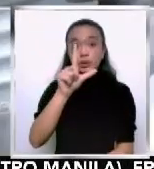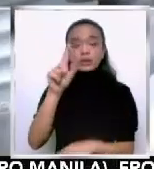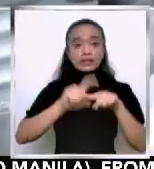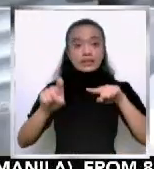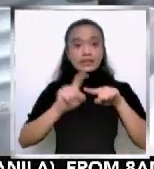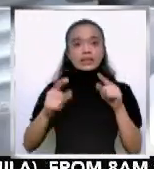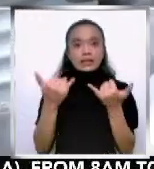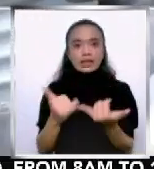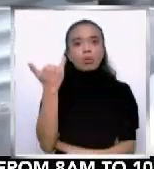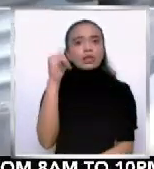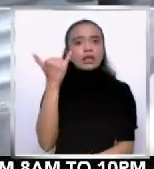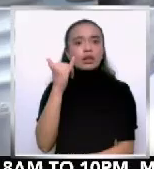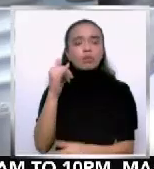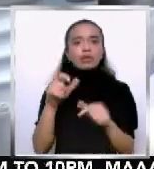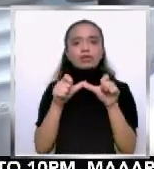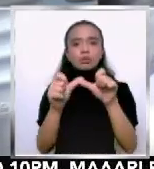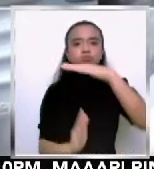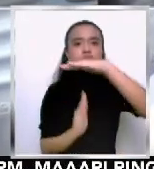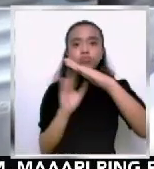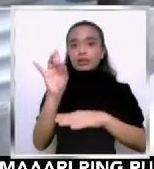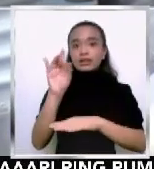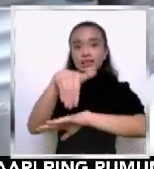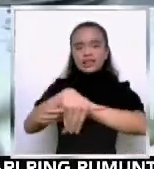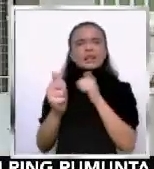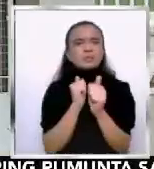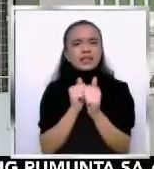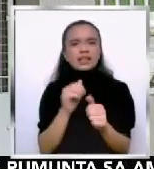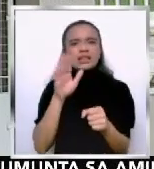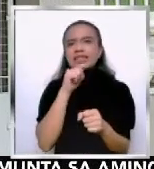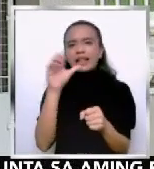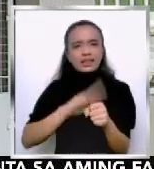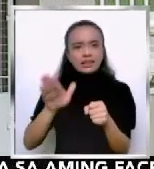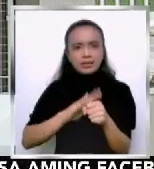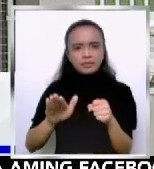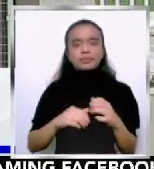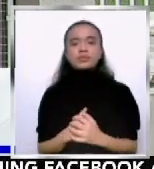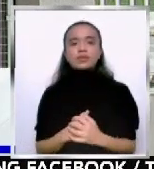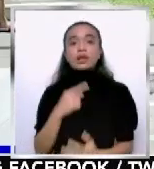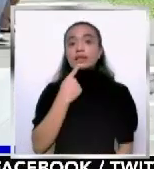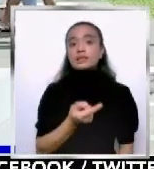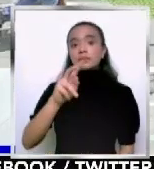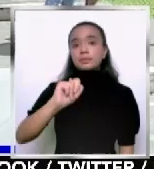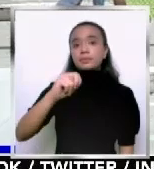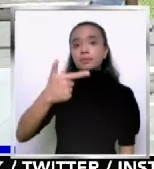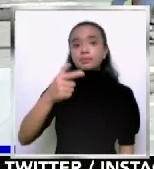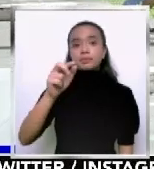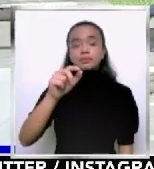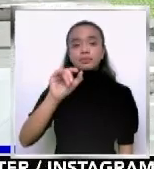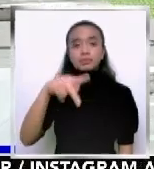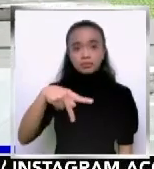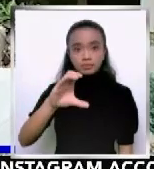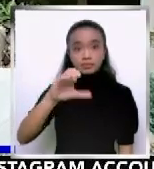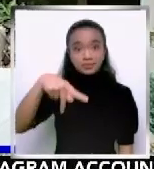ngayong gabi. Ibig sabihin, manipis pa rin ang supply ng kuryente. Sabi ng National Grid Corporation of the Philippines o NGCP,